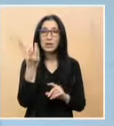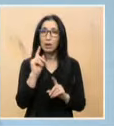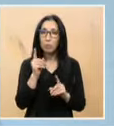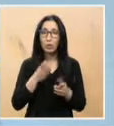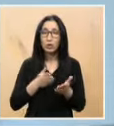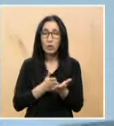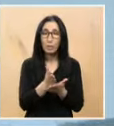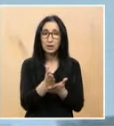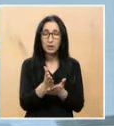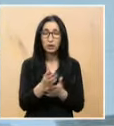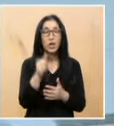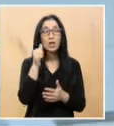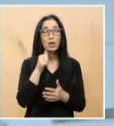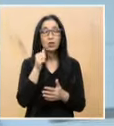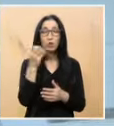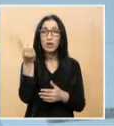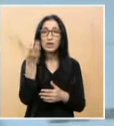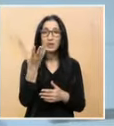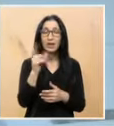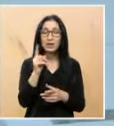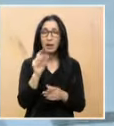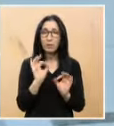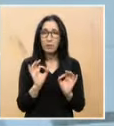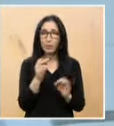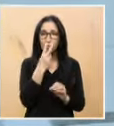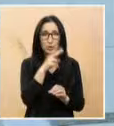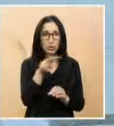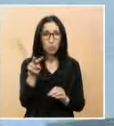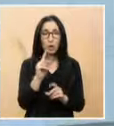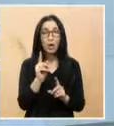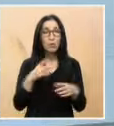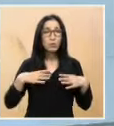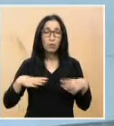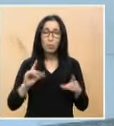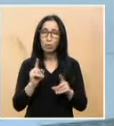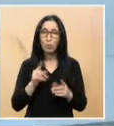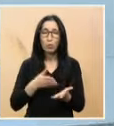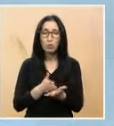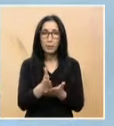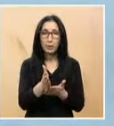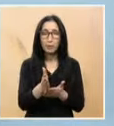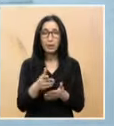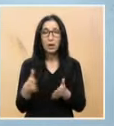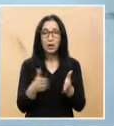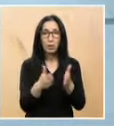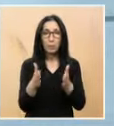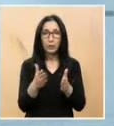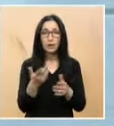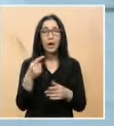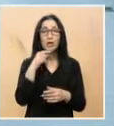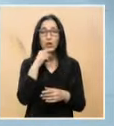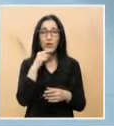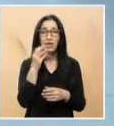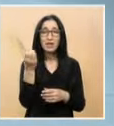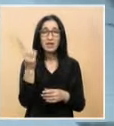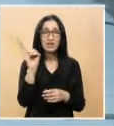зелено може да пресече. На жълтия цвят трябва внимателно да се огледа и ако тогава е свободно, тогава може да пресече през пътя, а на